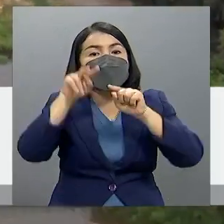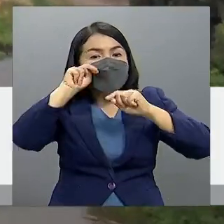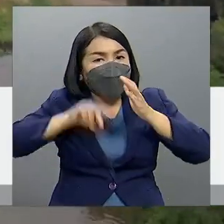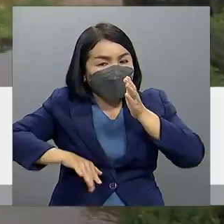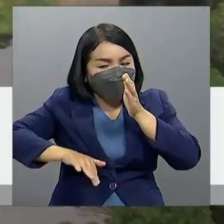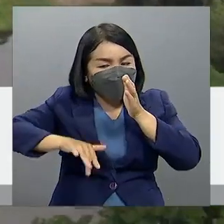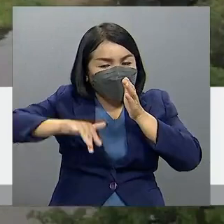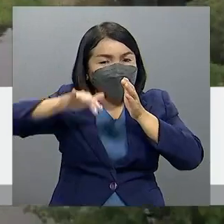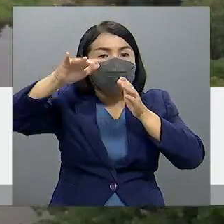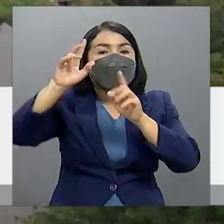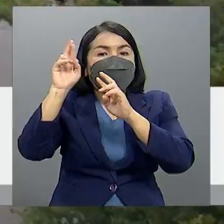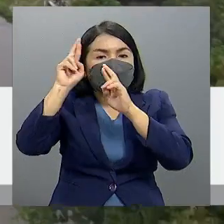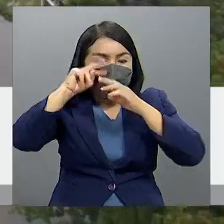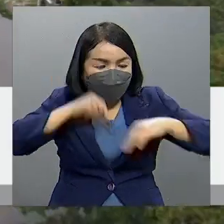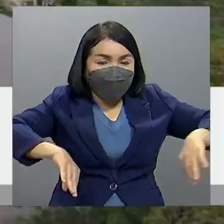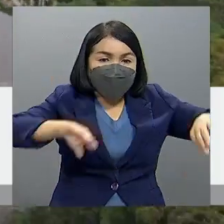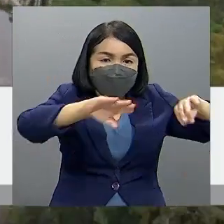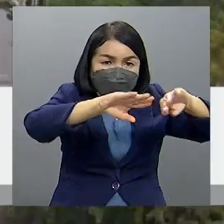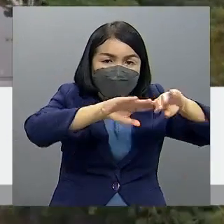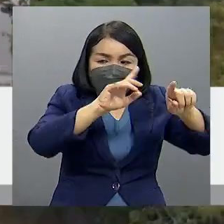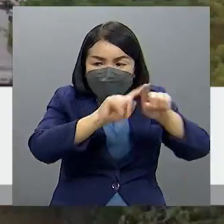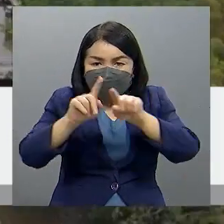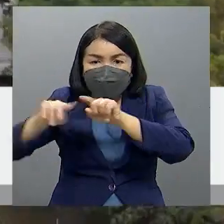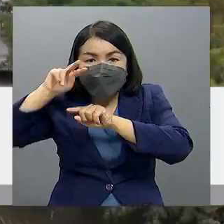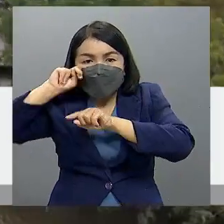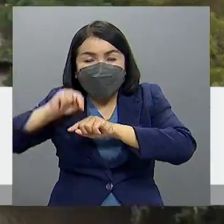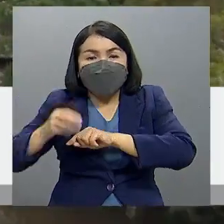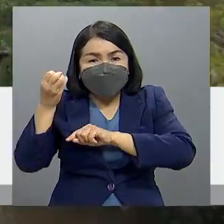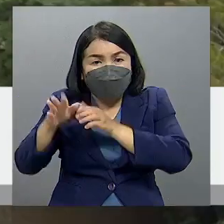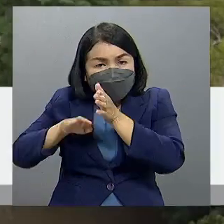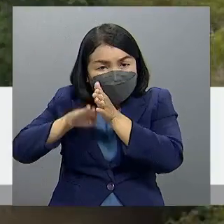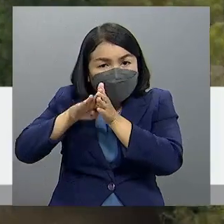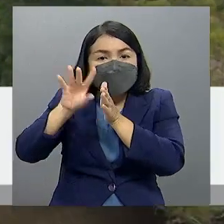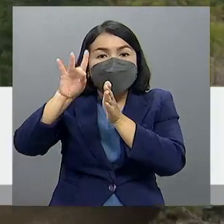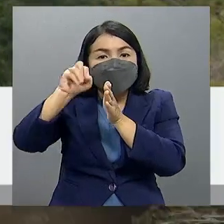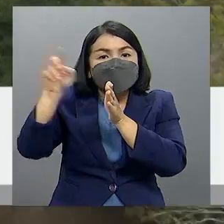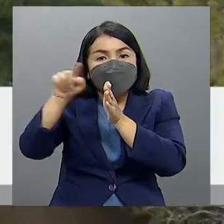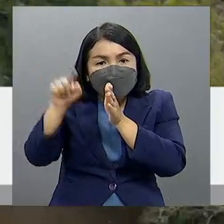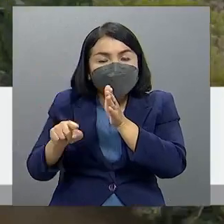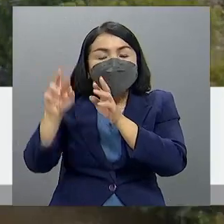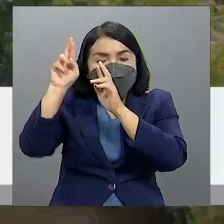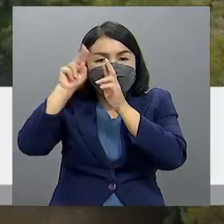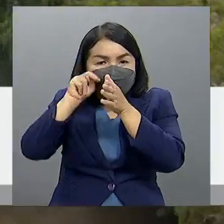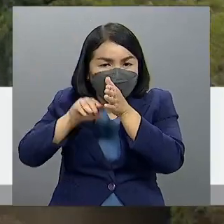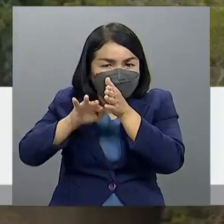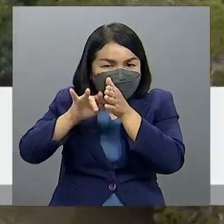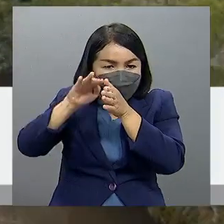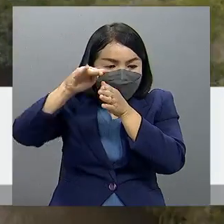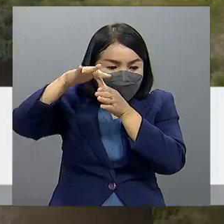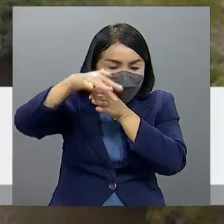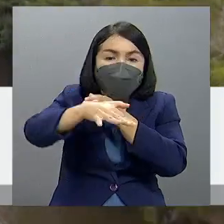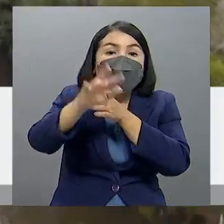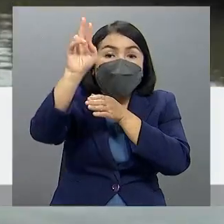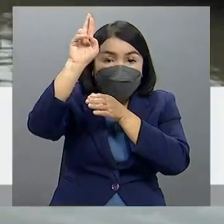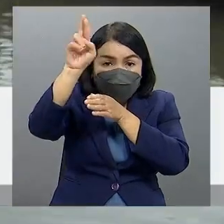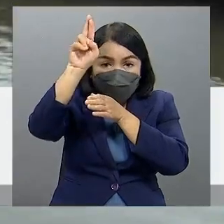ดใหญ่และขนาดกลางที่มีปริมาณน้ำมากกว่า 80% และแนวโน้มเพิ่มสูงขึ้นเสี่ยงน้ำล้นกระทบพื้นที่บริ